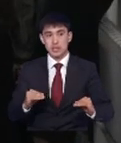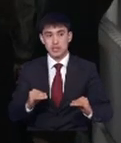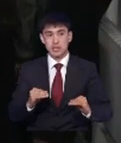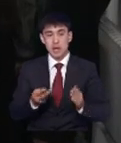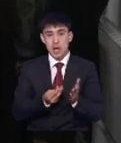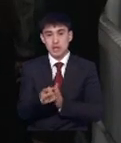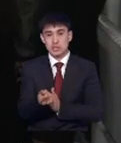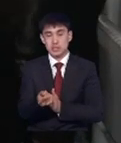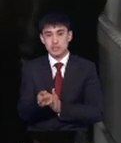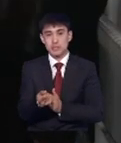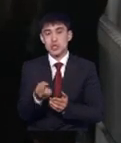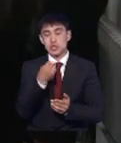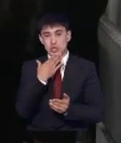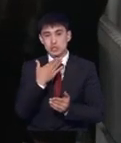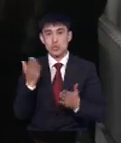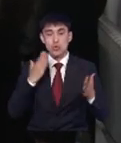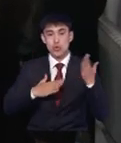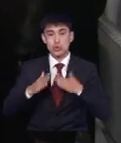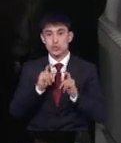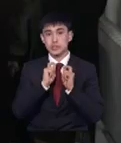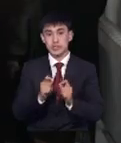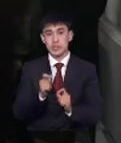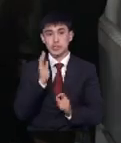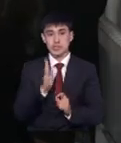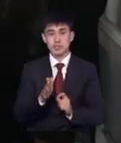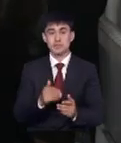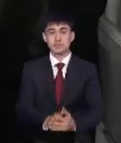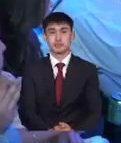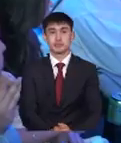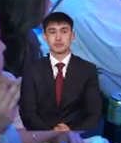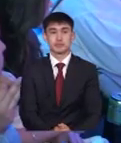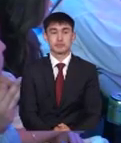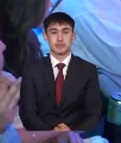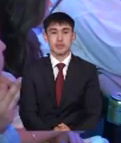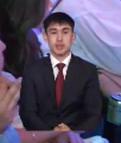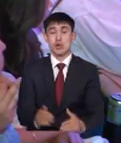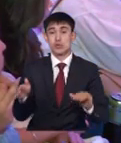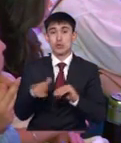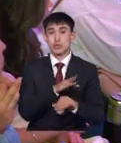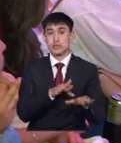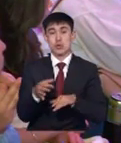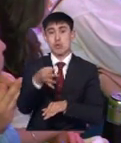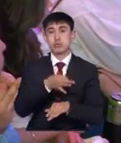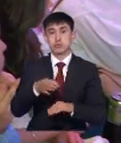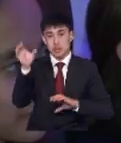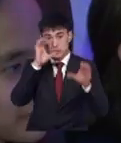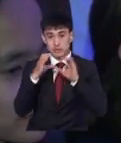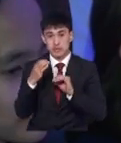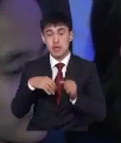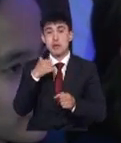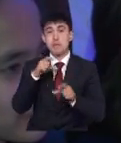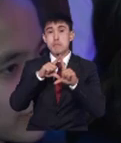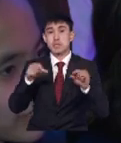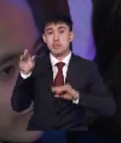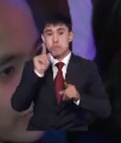ақшаны жаратып, жақсы көңіл күй сыйлайды деген ниеттеміз. Игі іске облыстық білім басқармасы мен мектеп